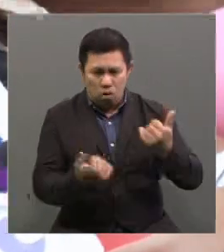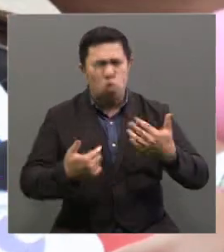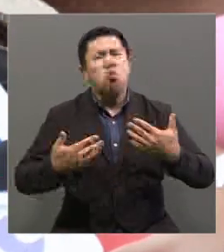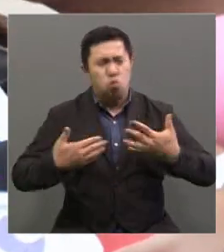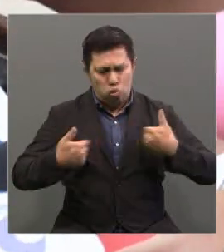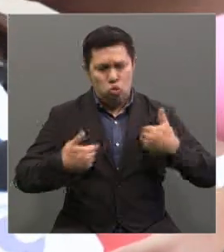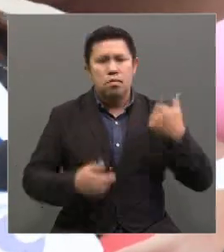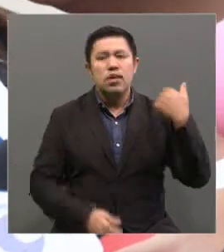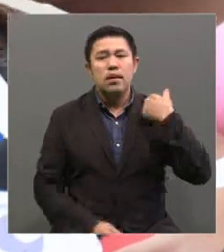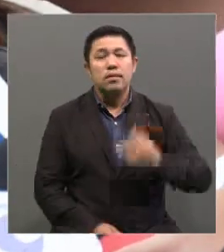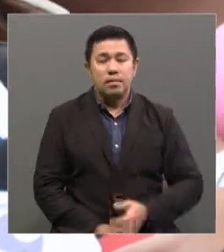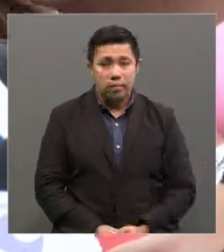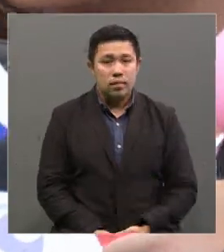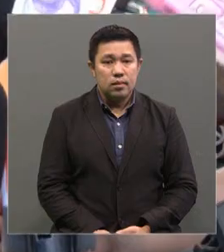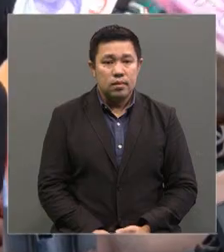ที่สุดครับผม